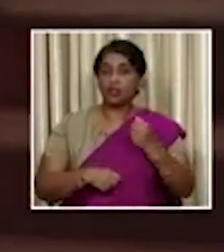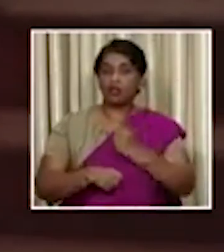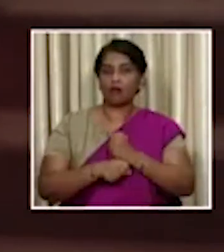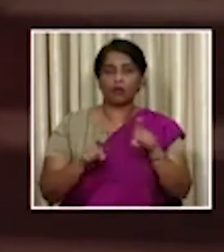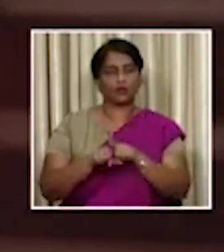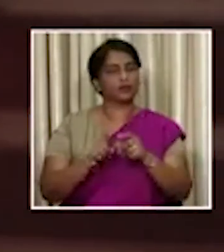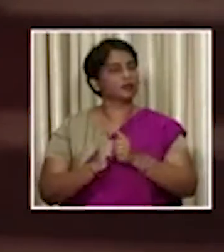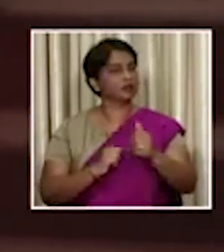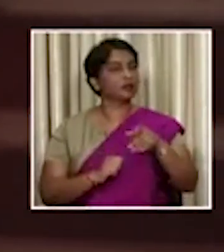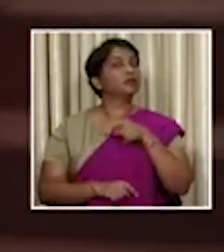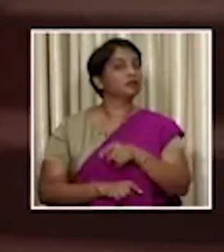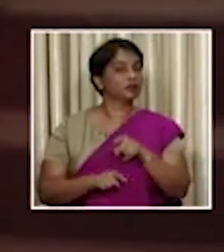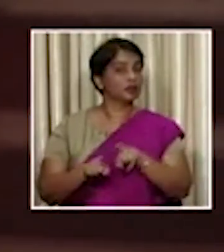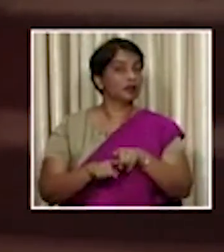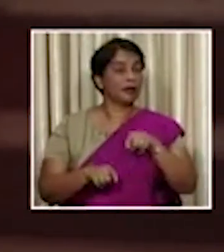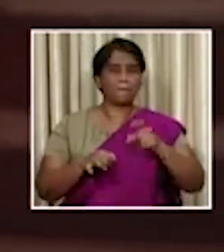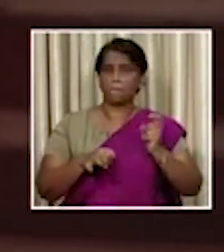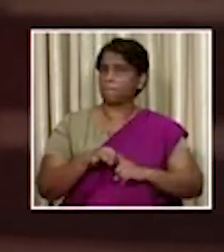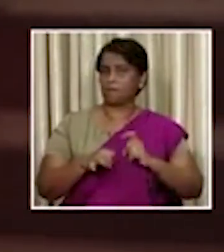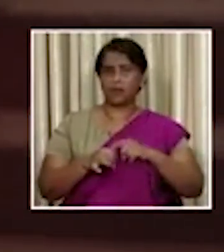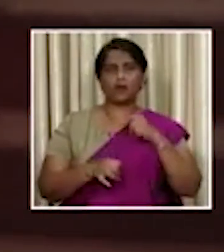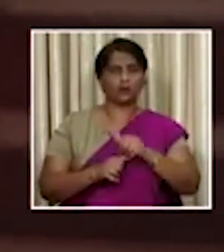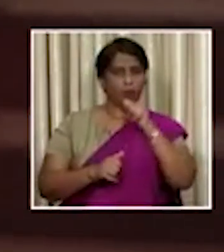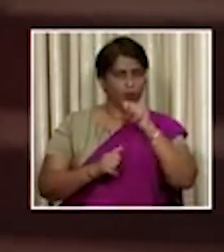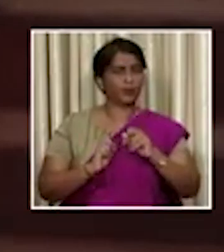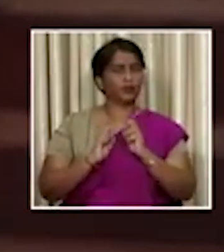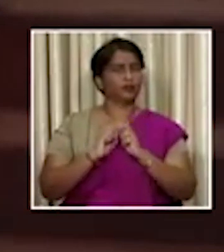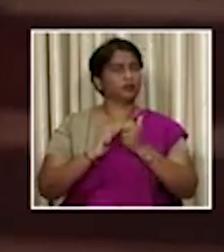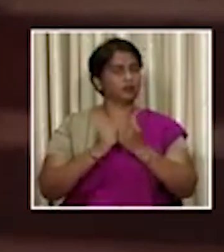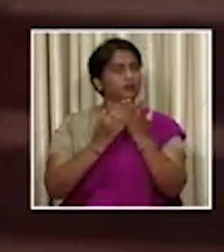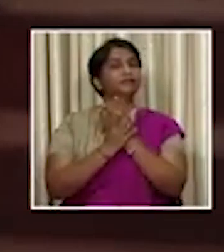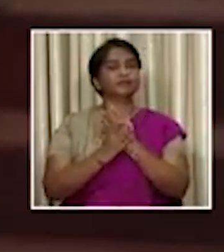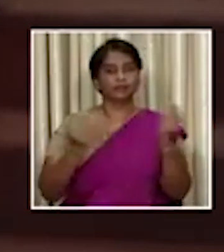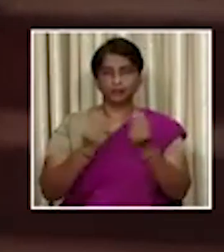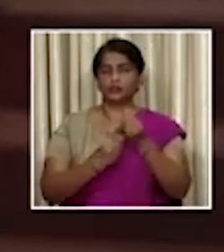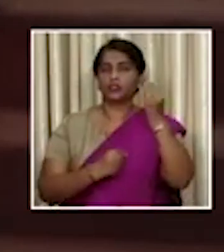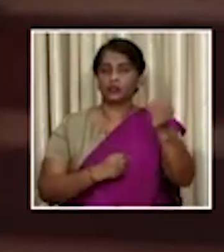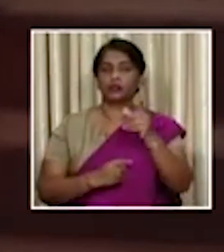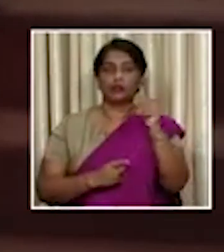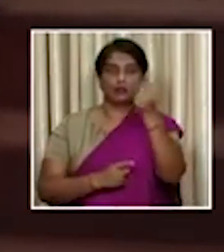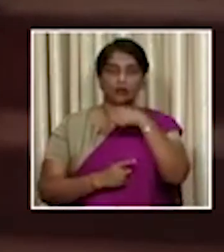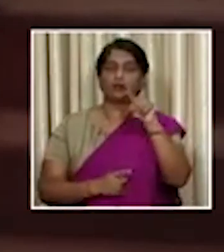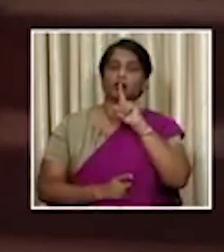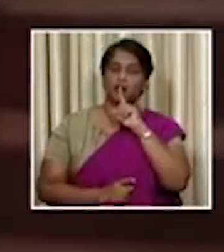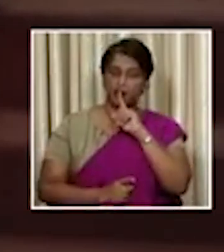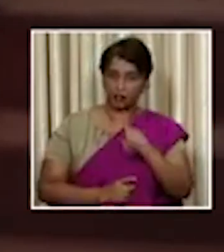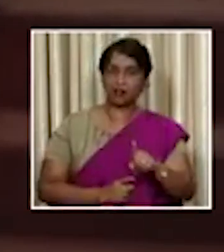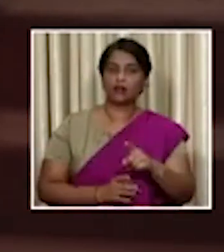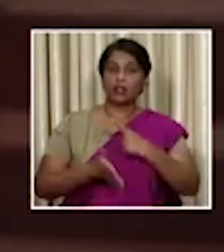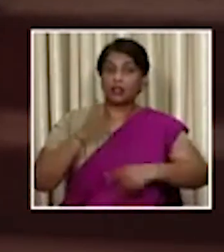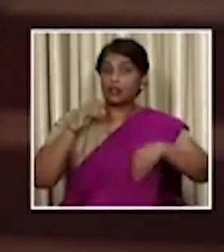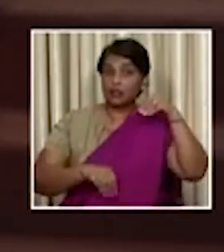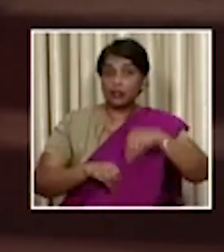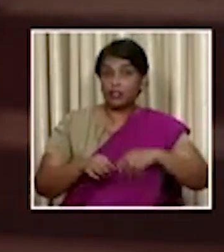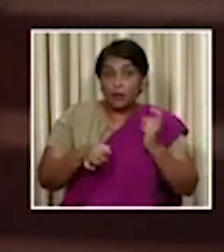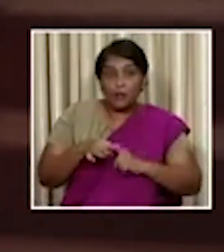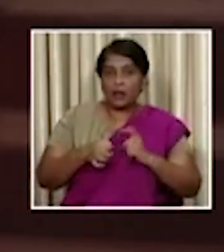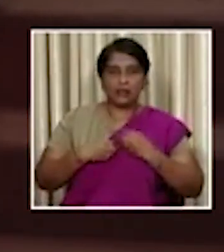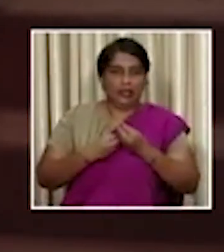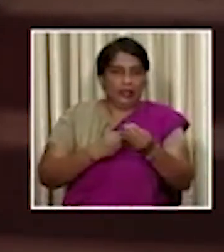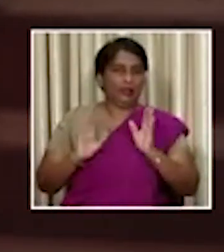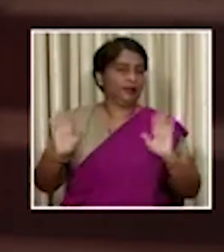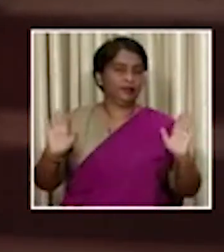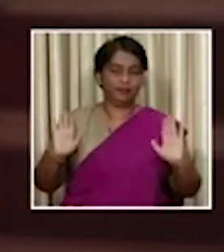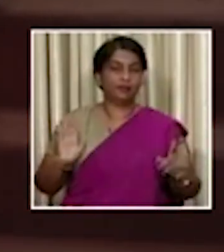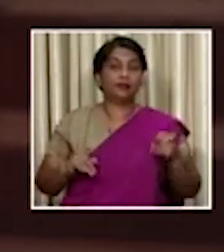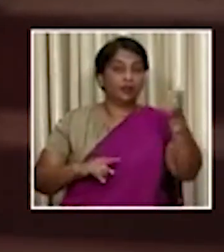கேள்விக்கு பதிலளிக்கும் வகையிலேயே அவர் இவ்வாறு குறிப்பிட்டுள்ளார் தயாஸ்ரீ ஜெயசேகர எம்பி தெரிவிக்க கணக்கு வாக்கு பணம் தொடர்பில் ஏற்கனவே